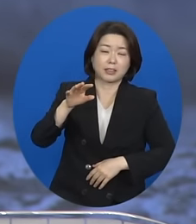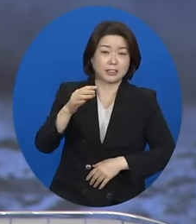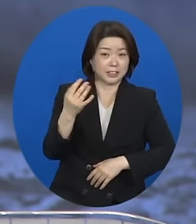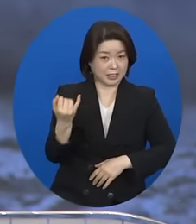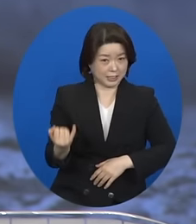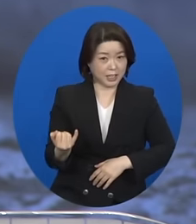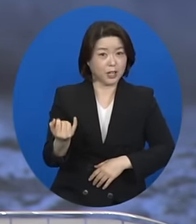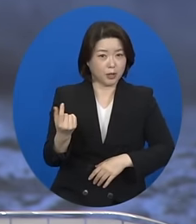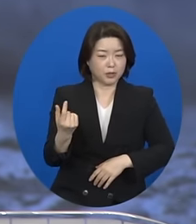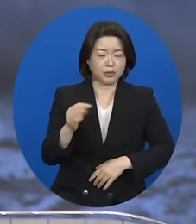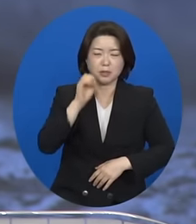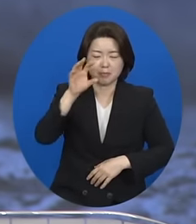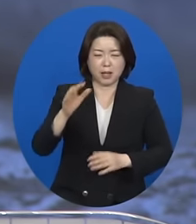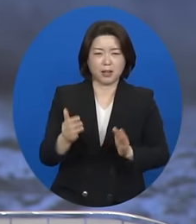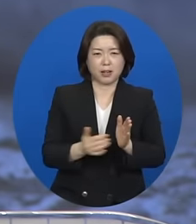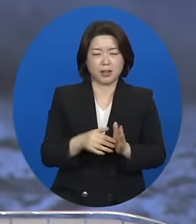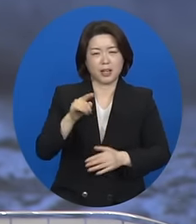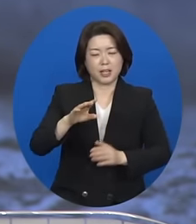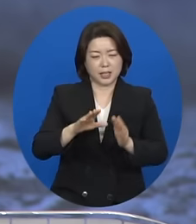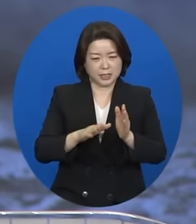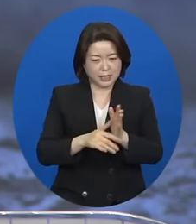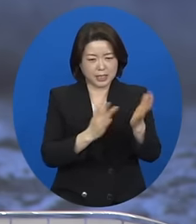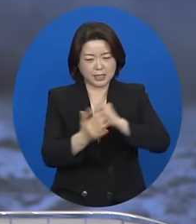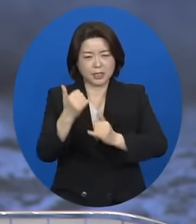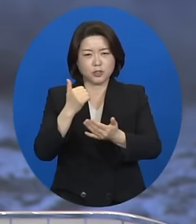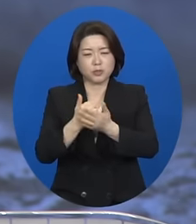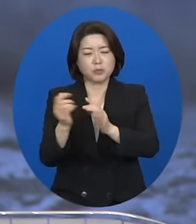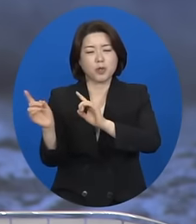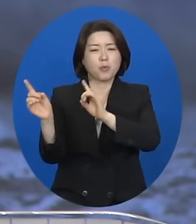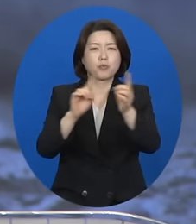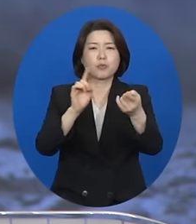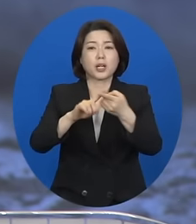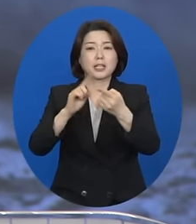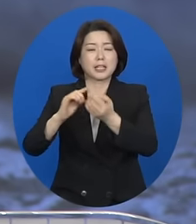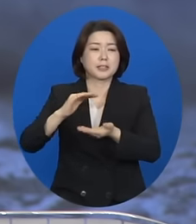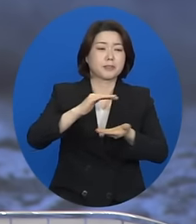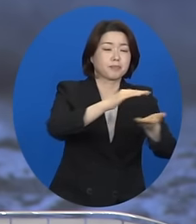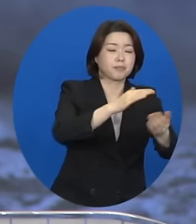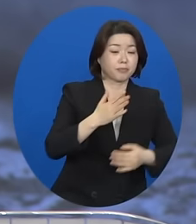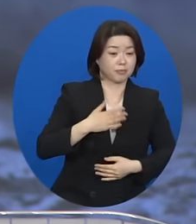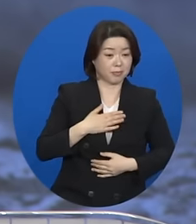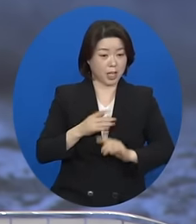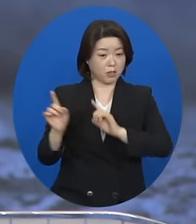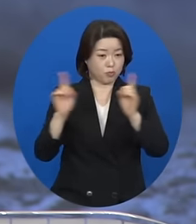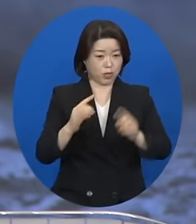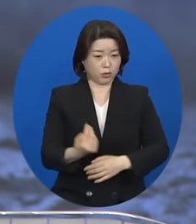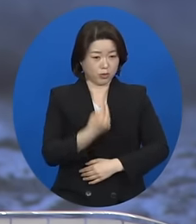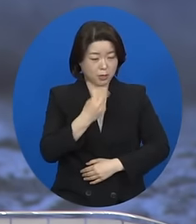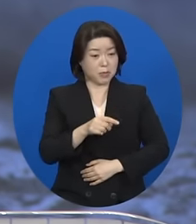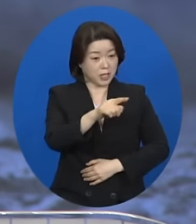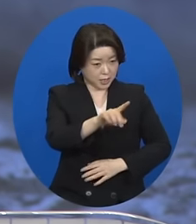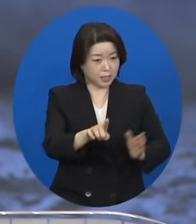시작하죠 그때 예수님께서 부활을 얘기하십니다 나는 부활이요 생명이다 너가 믿느냐고 얘기를 하면서